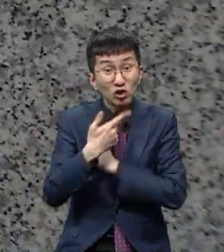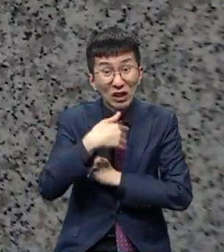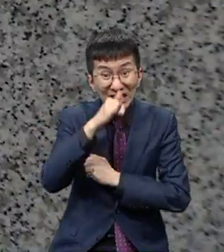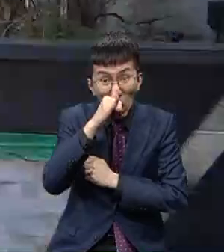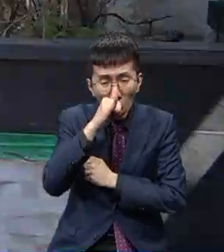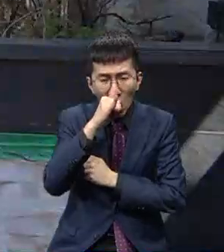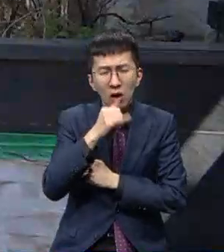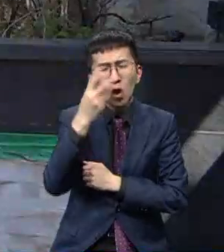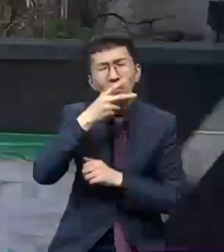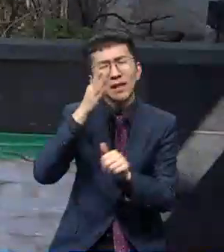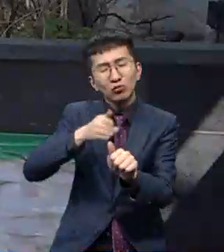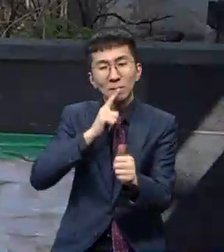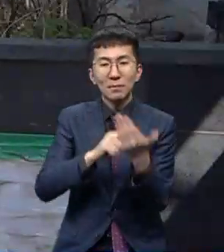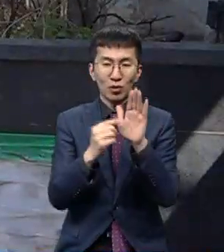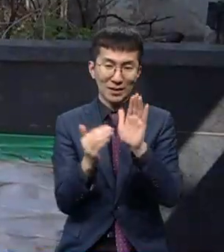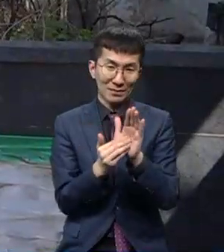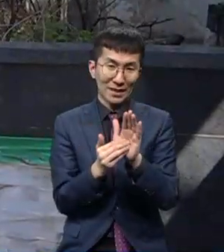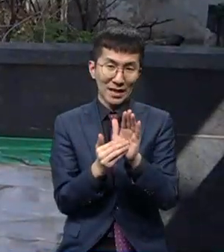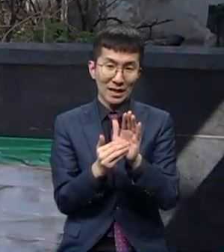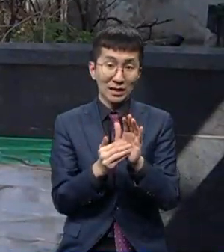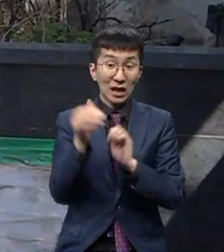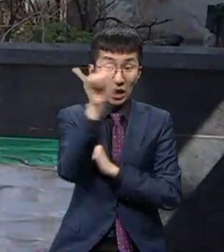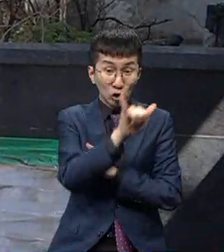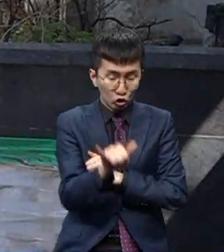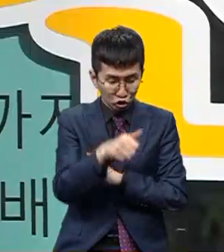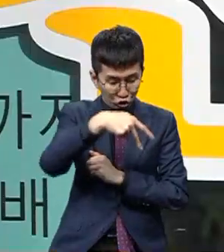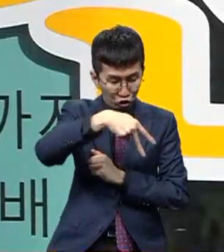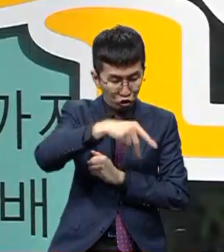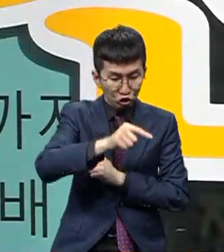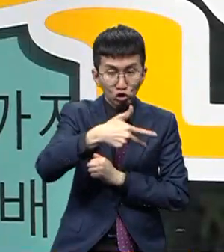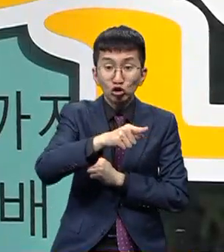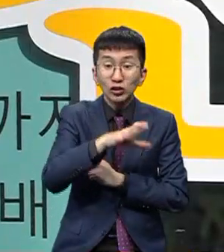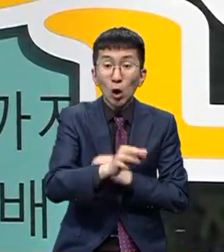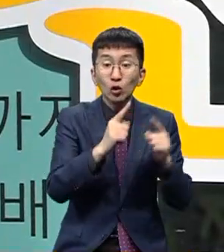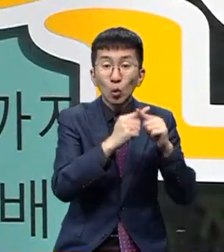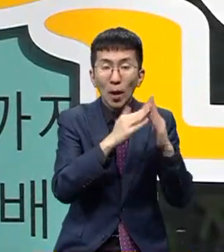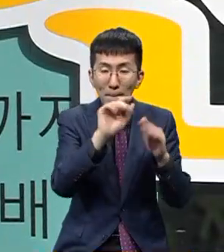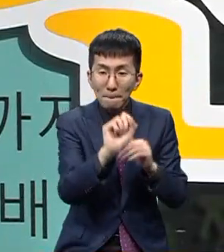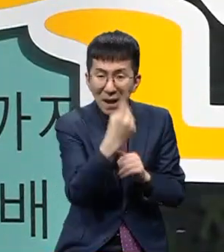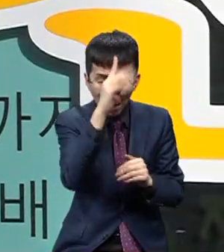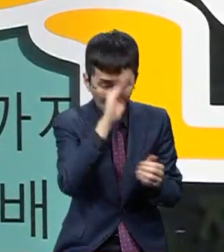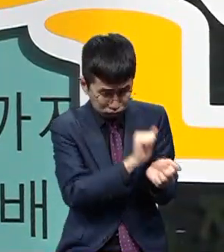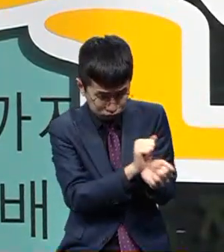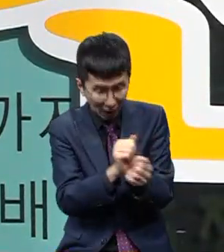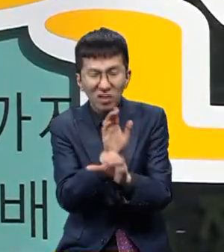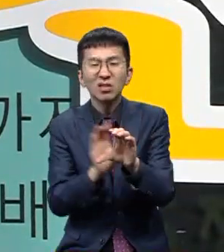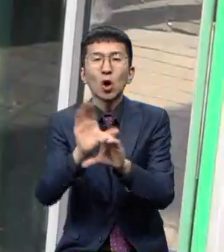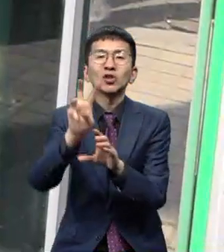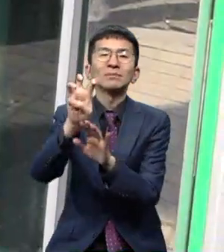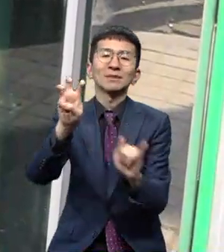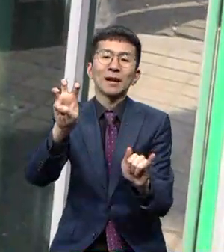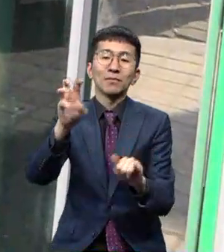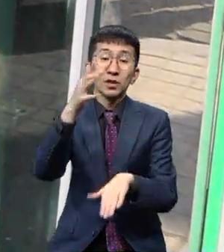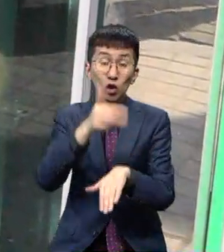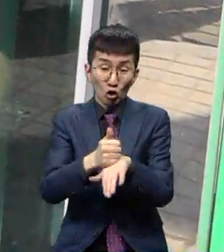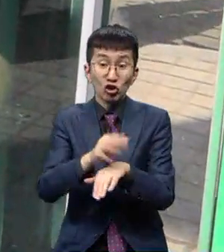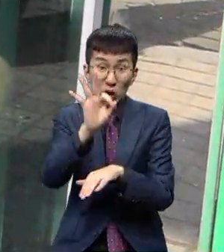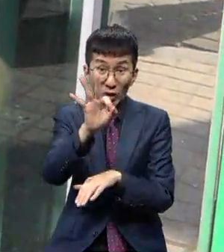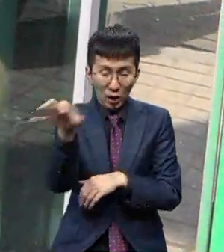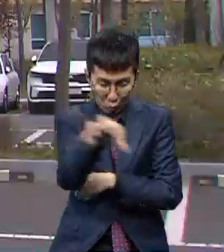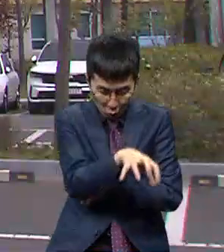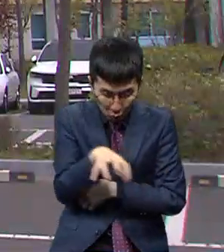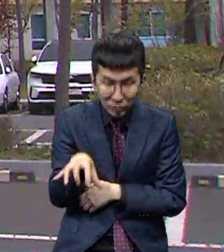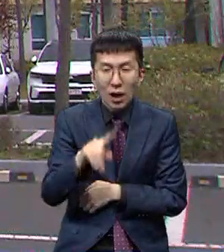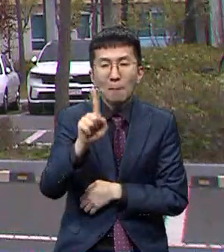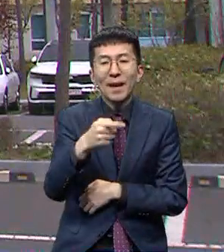당부했습니다. 전국의 수정 교회 관련한 확진자는 30명이 추가돼 10개 시도 164명으로